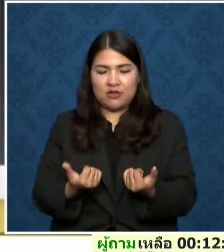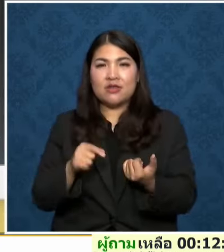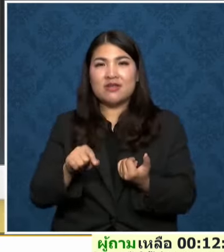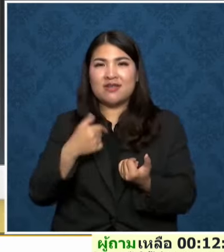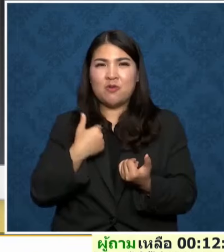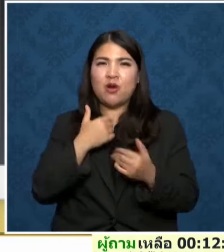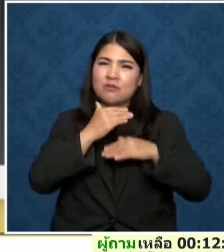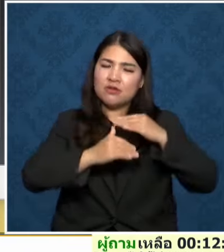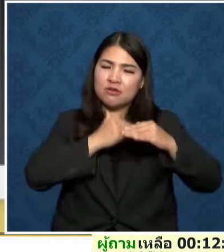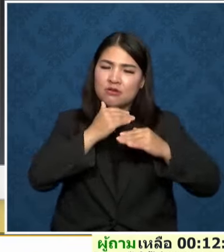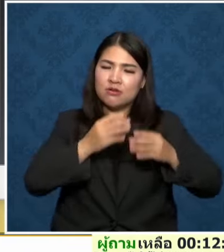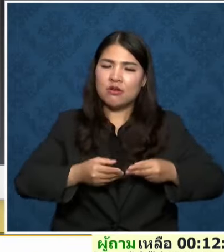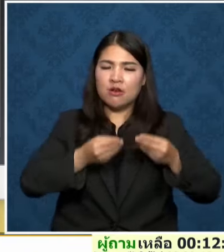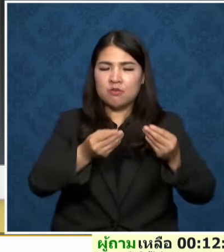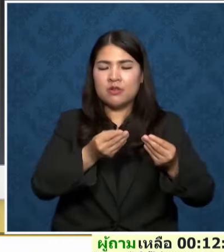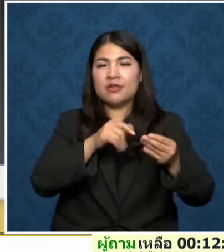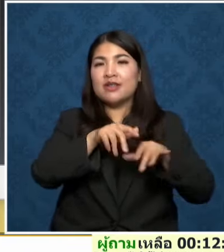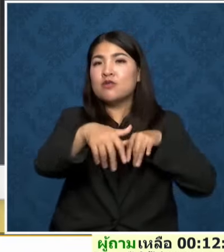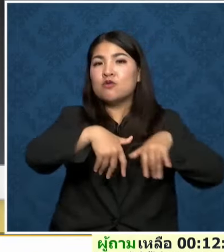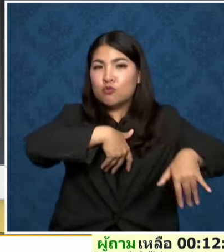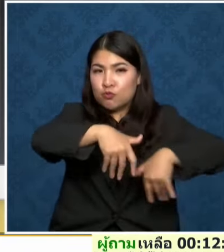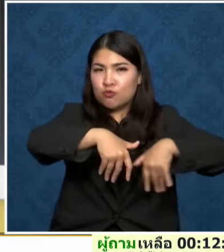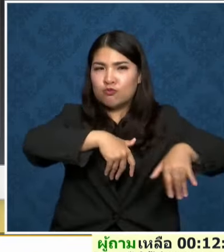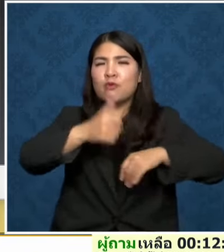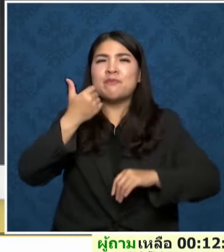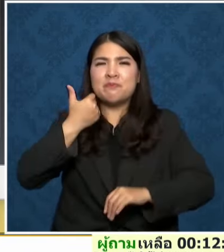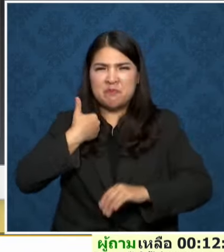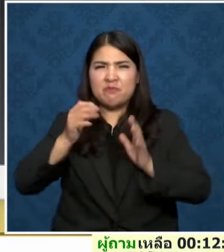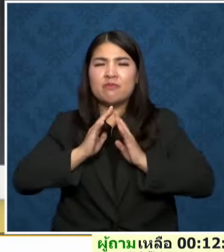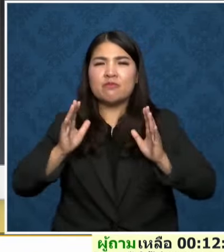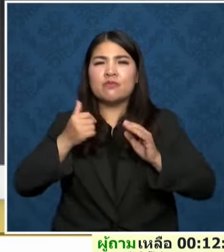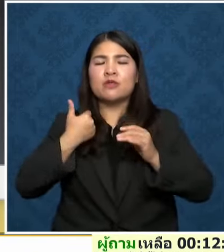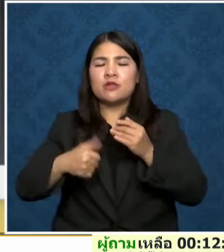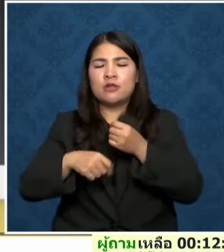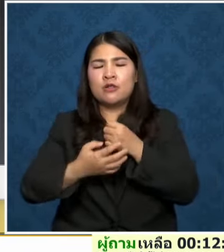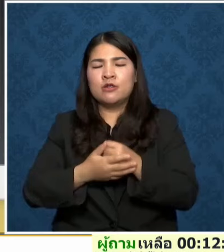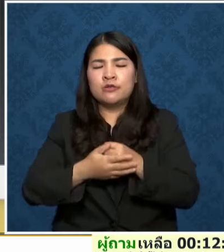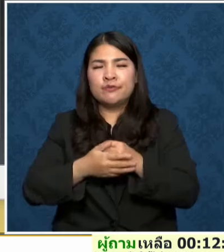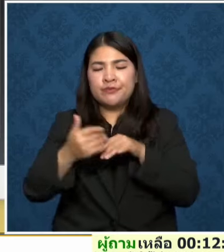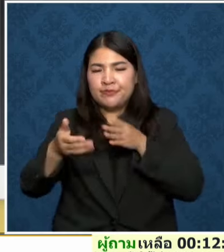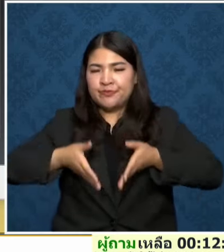ระยะเรการ